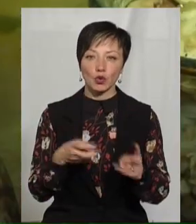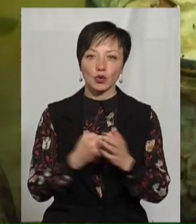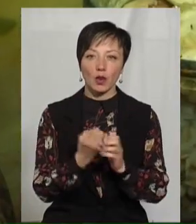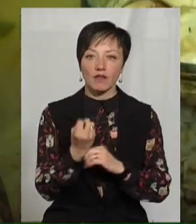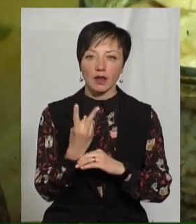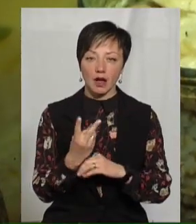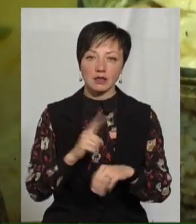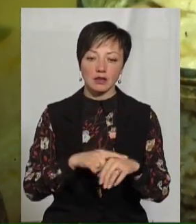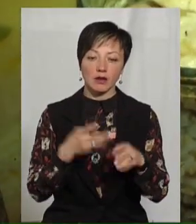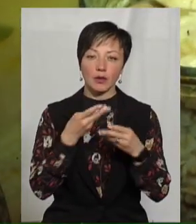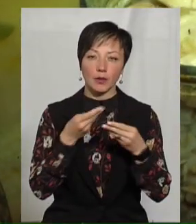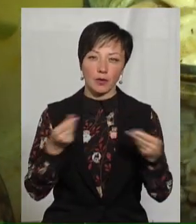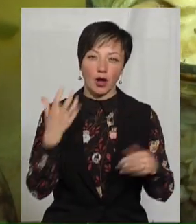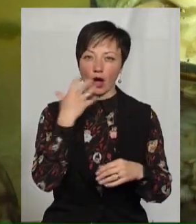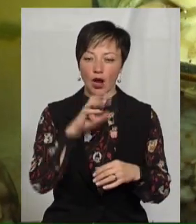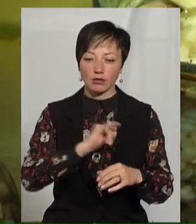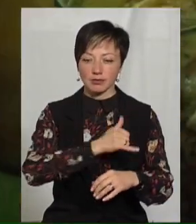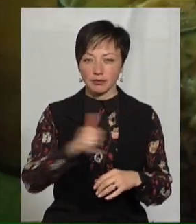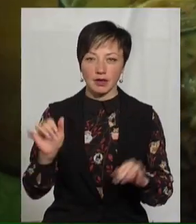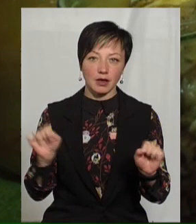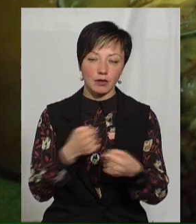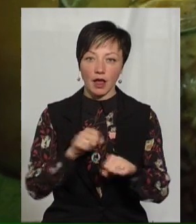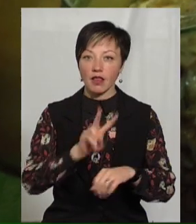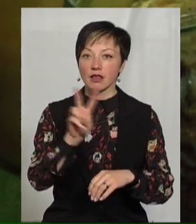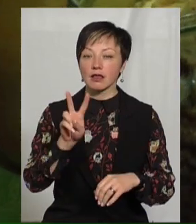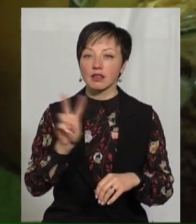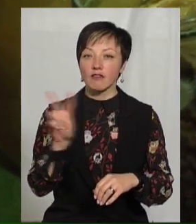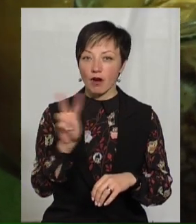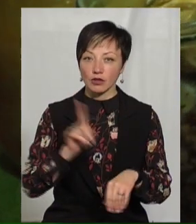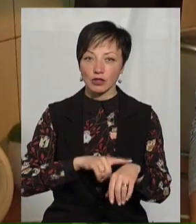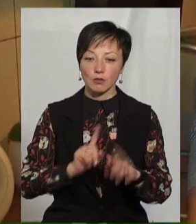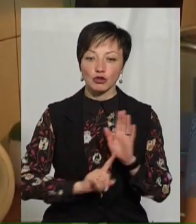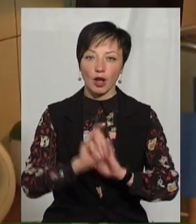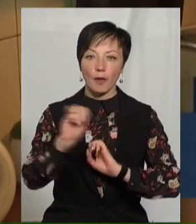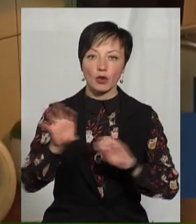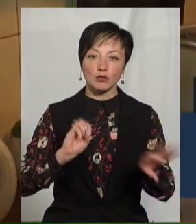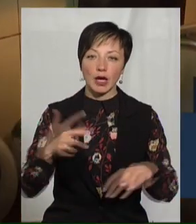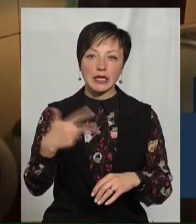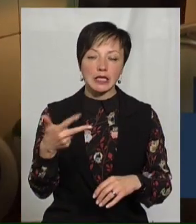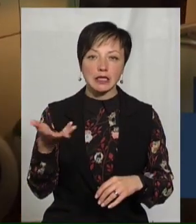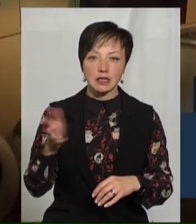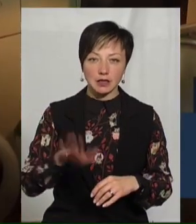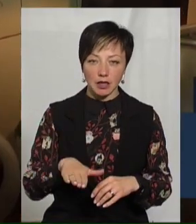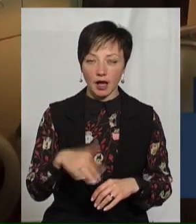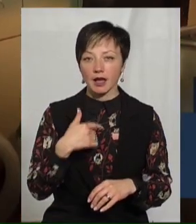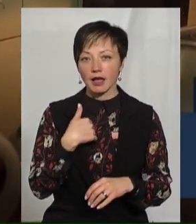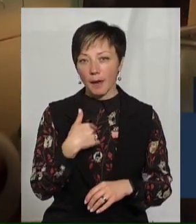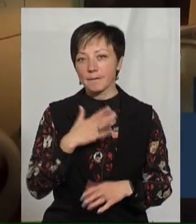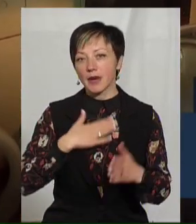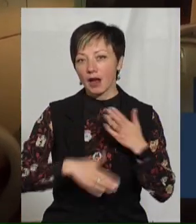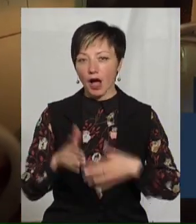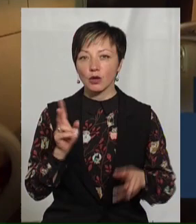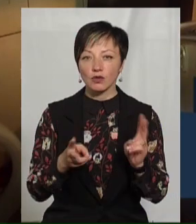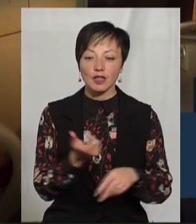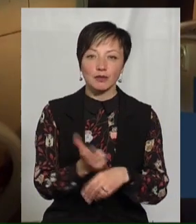12, воно вистигає, бо гаряче не заляєш. Вже приблизно в 2 часа ми починаємо розвозку. 30 порцій. Я би рада готувати більше, але я